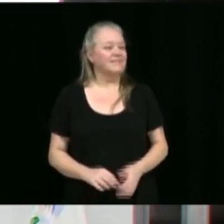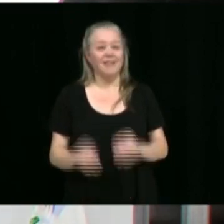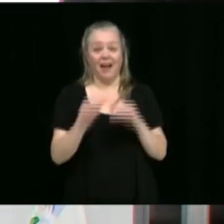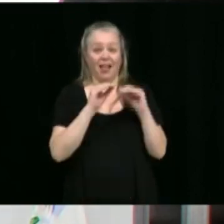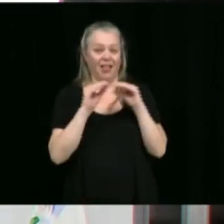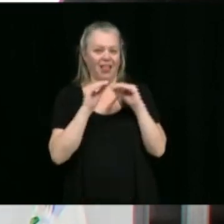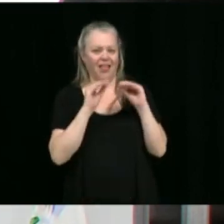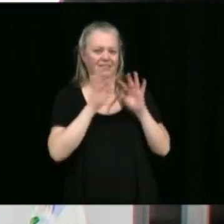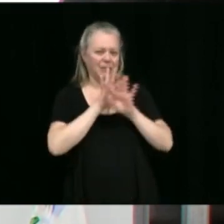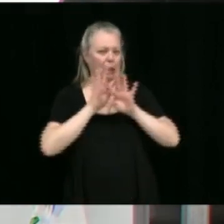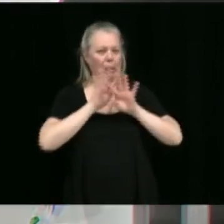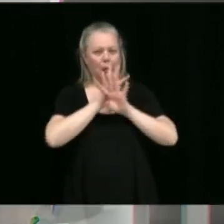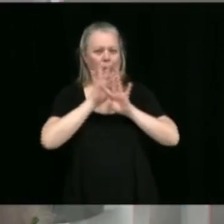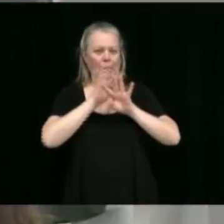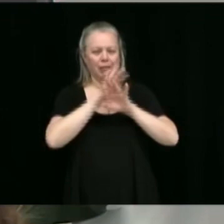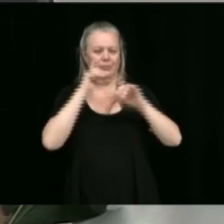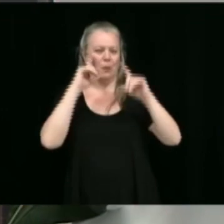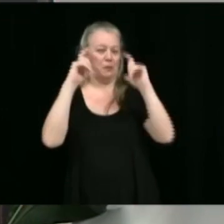Hein. Ben oui,